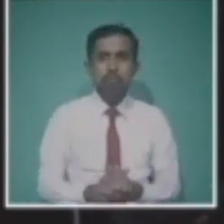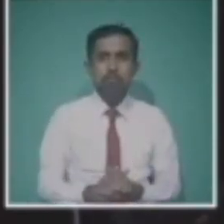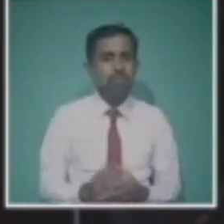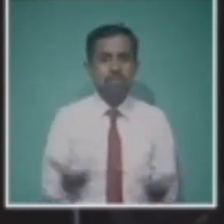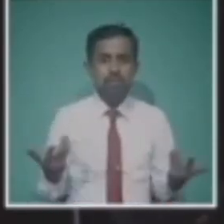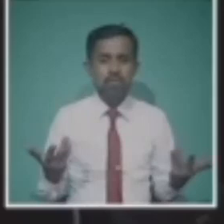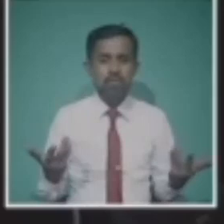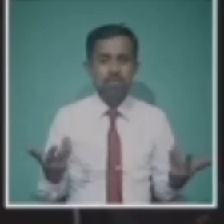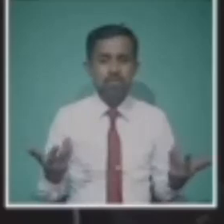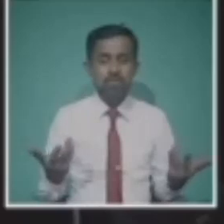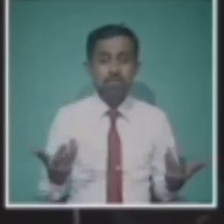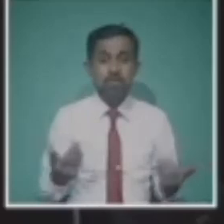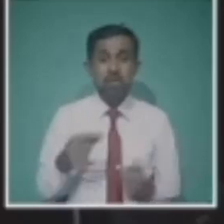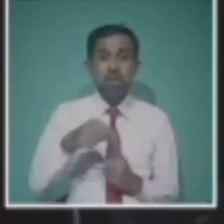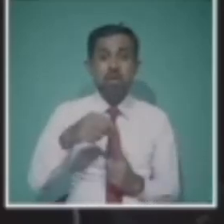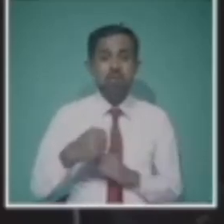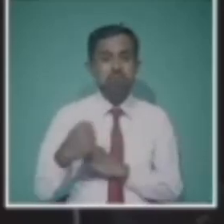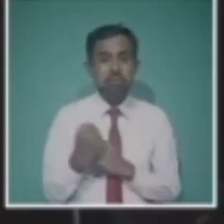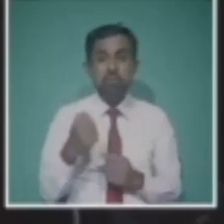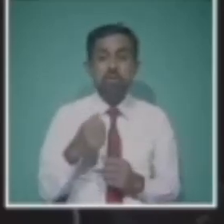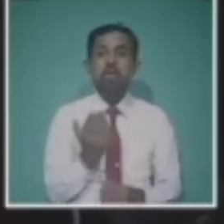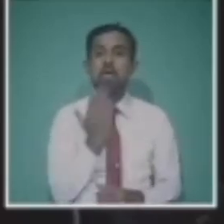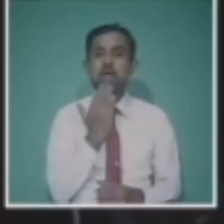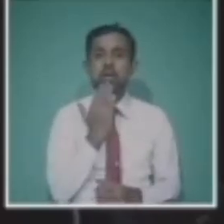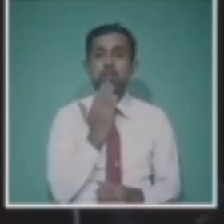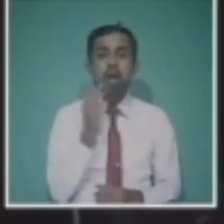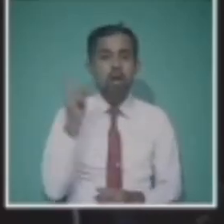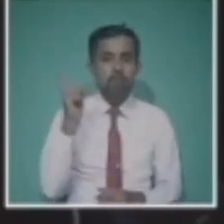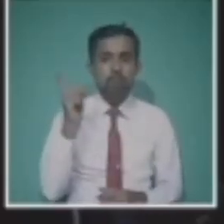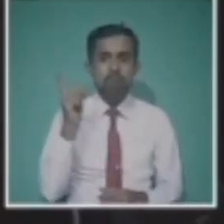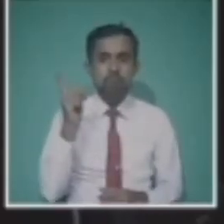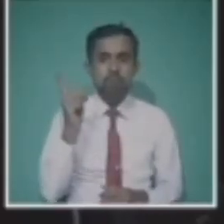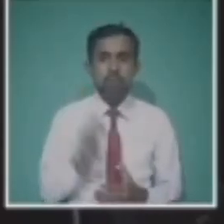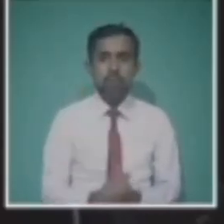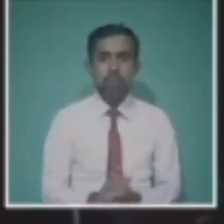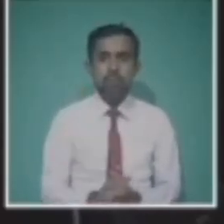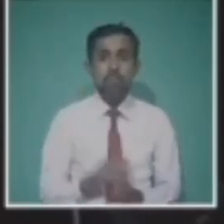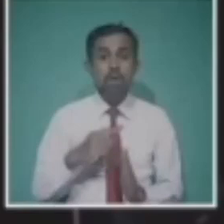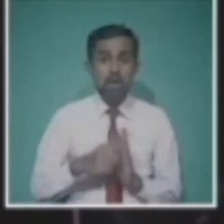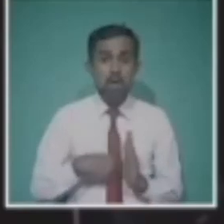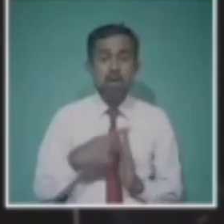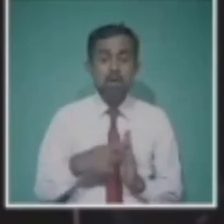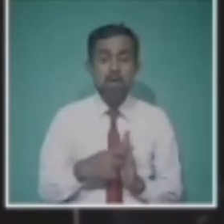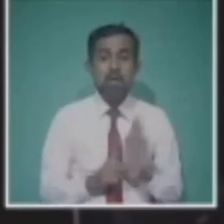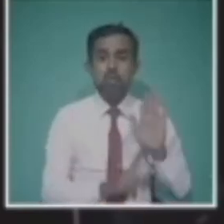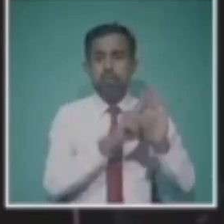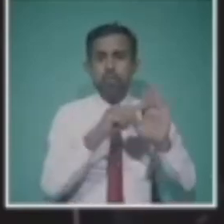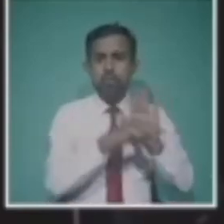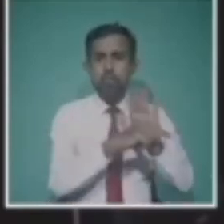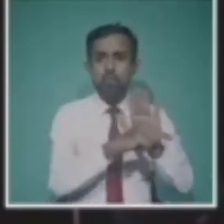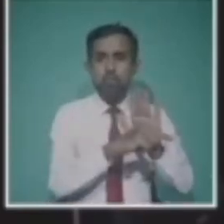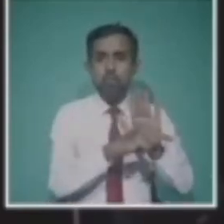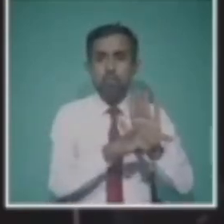නෑ. ඒ තමයි බලාත්කාරය. ඇමරිකන් එක්සත් ජනපදයේ ලංකාවේ උතුරු